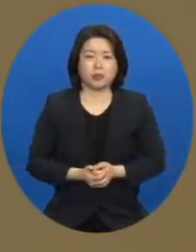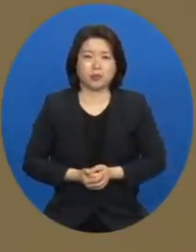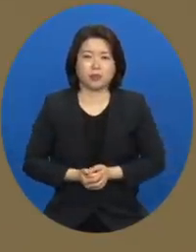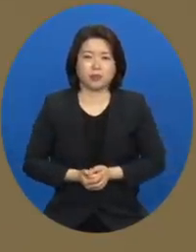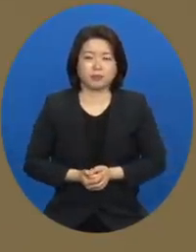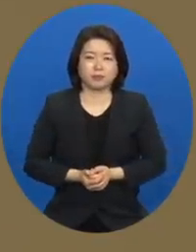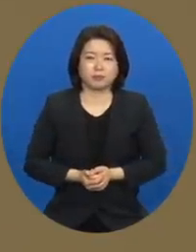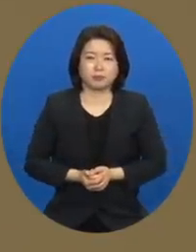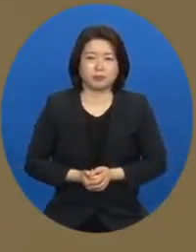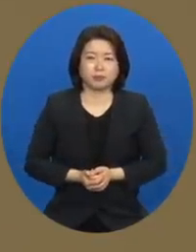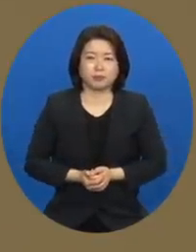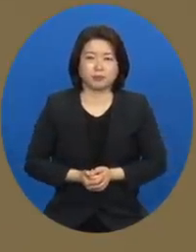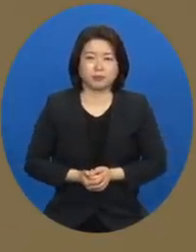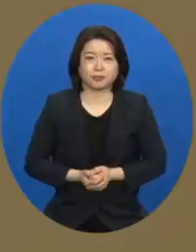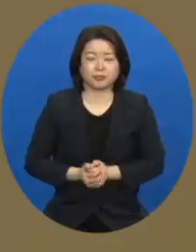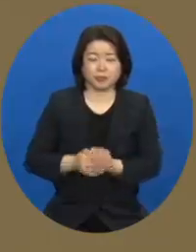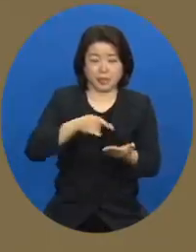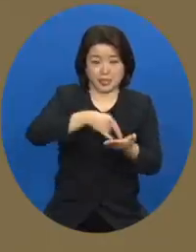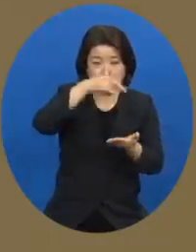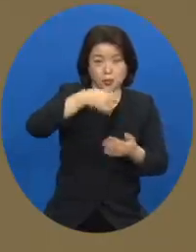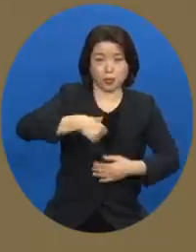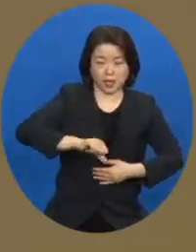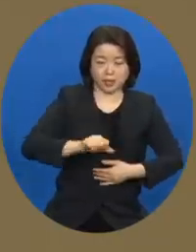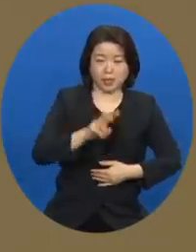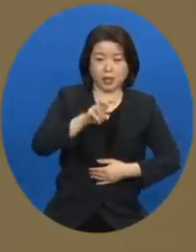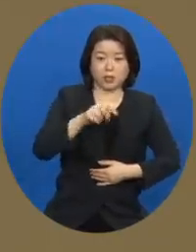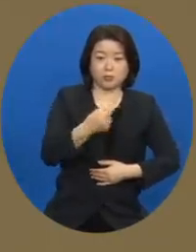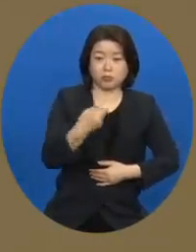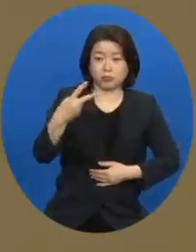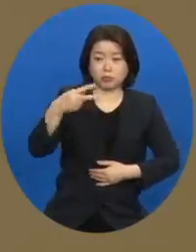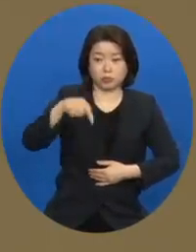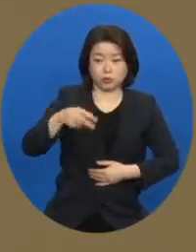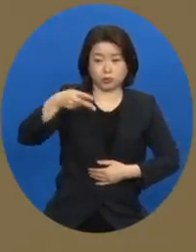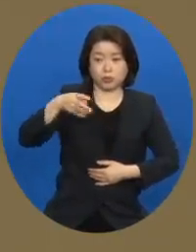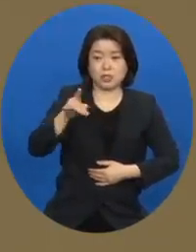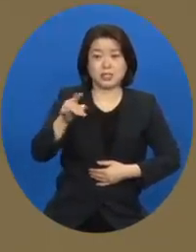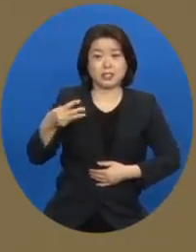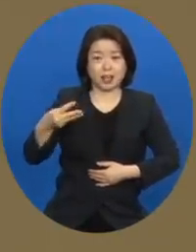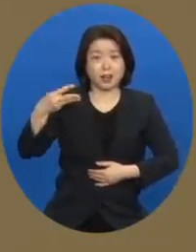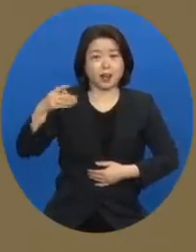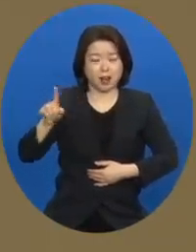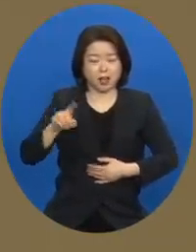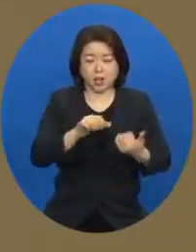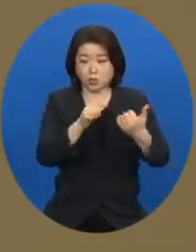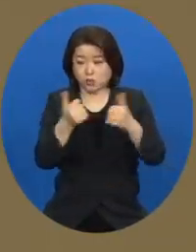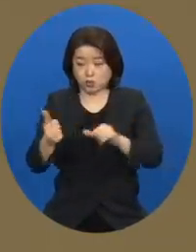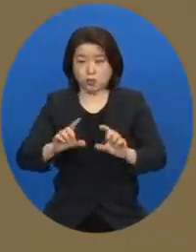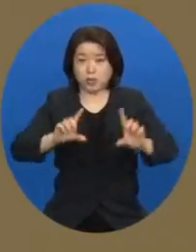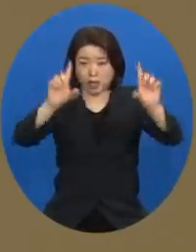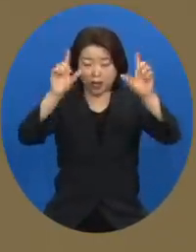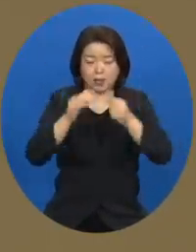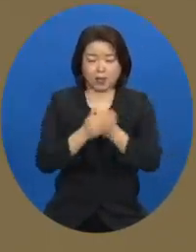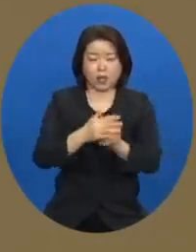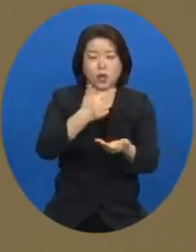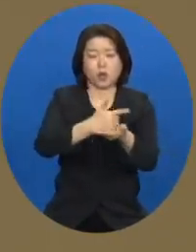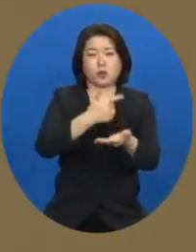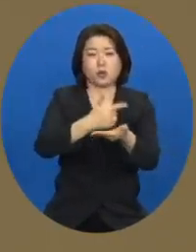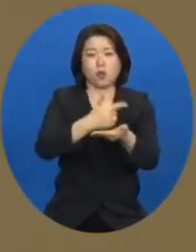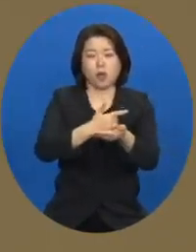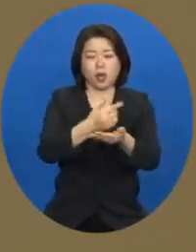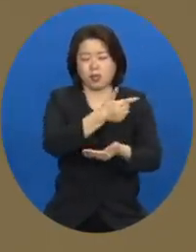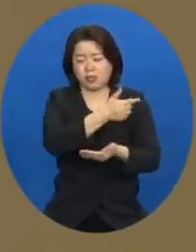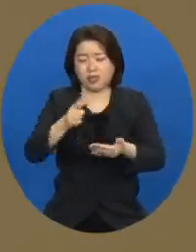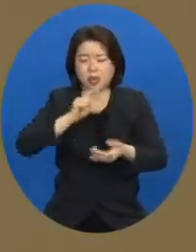에녹의 아들 무드셀라가 죽은 해에 실제로 노아 대홍수가